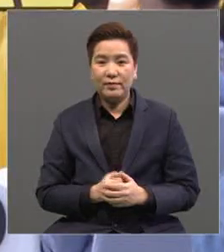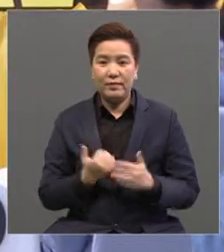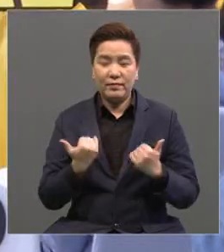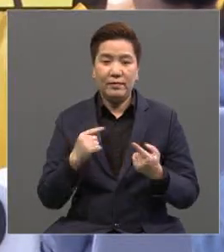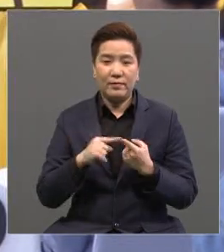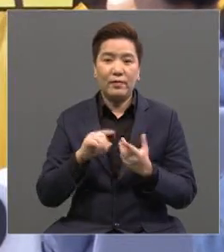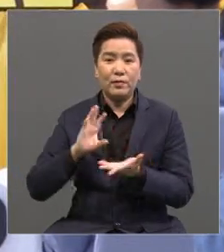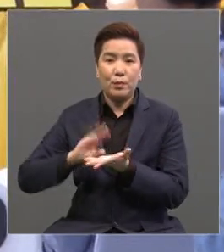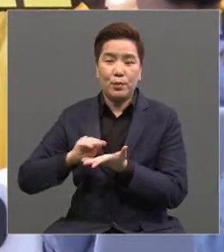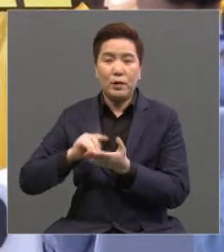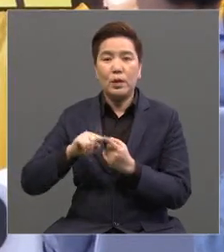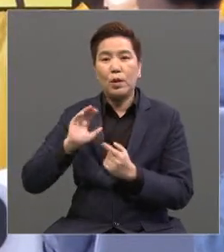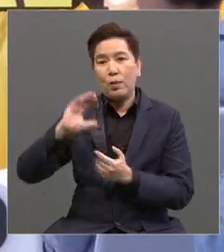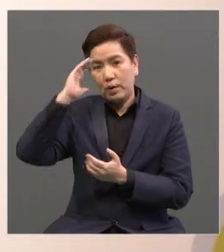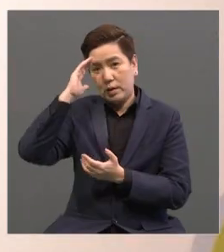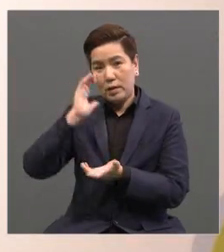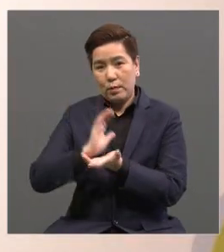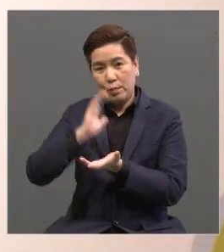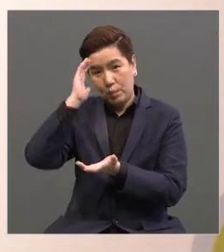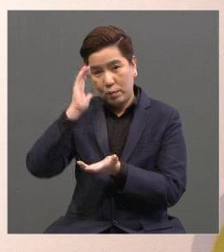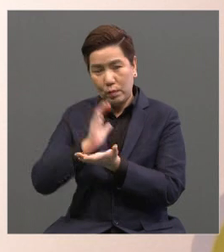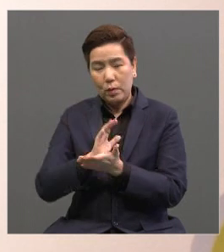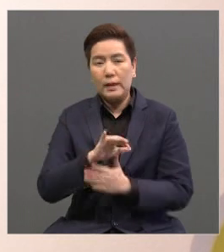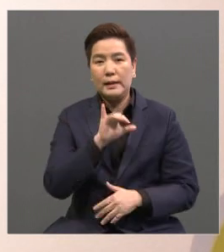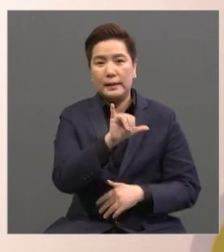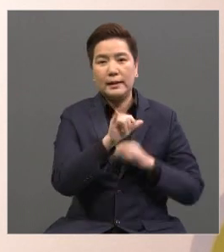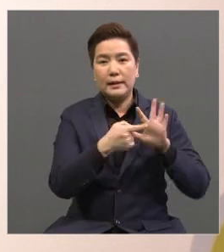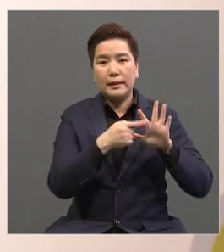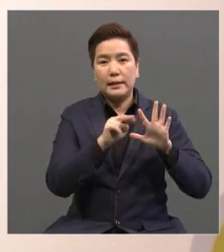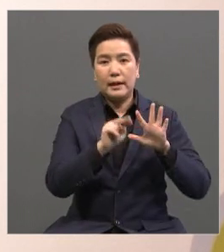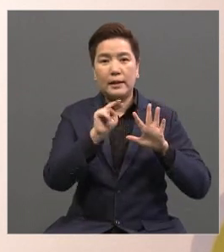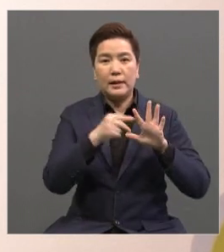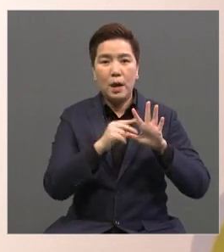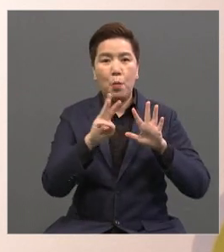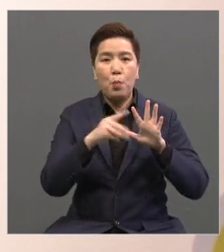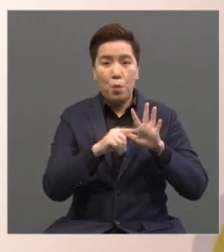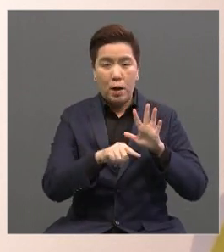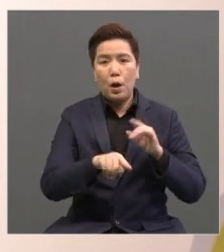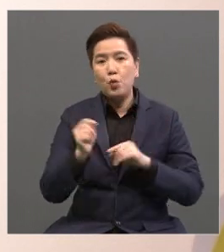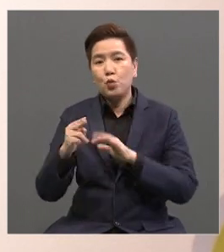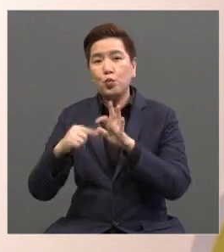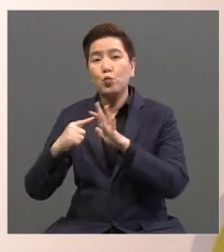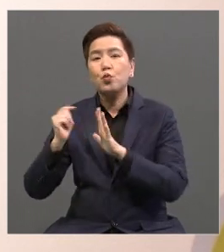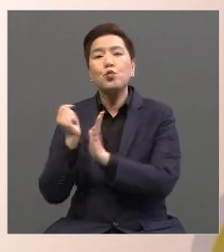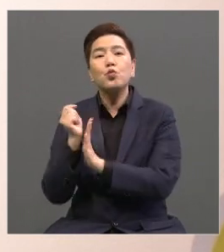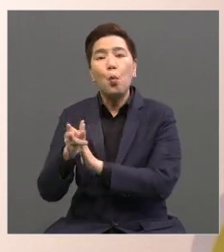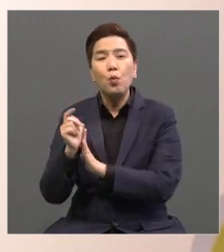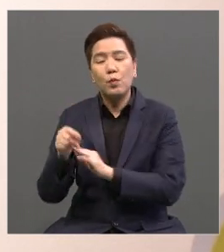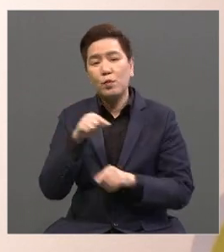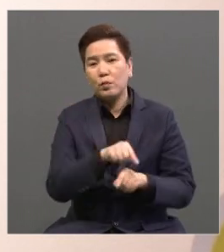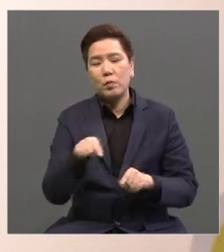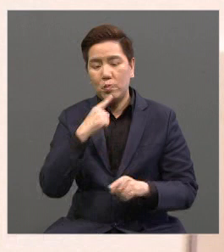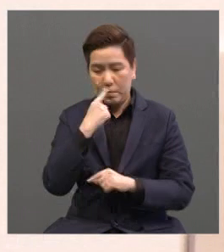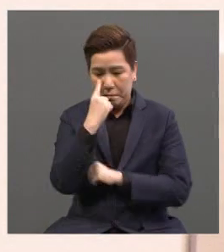ทั้งนี้ค่ะข้อมูลจากสถานีตำรวจนครบาลยานนาวาแล้วก็ทุ่งมหาเมฆนะคะเบื้องต้นเนี่ยพบว่าในช่วงกว่